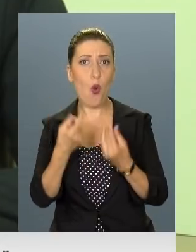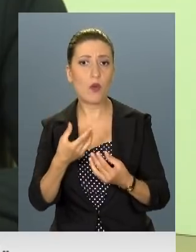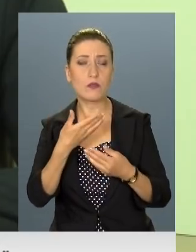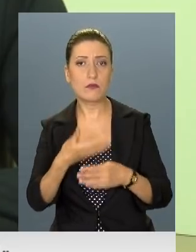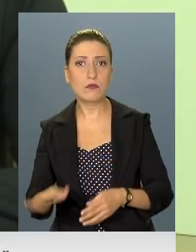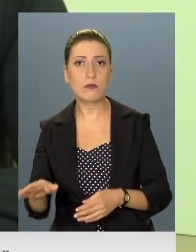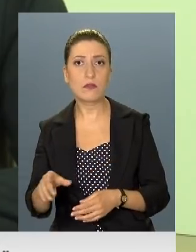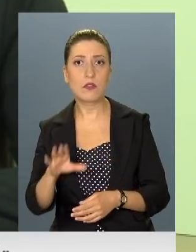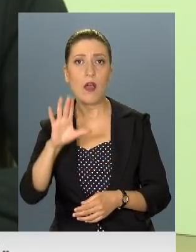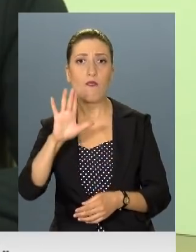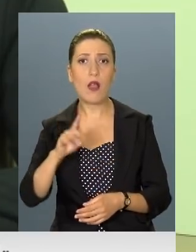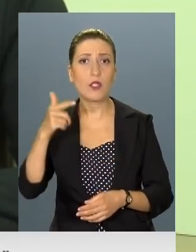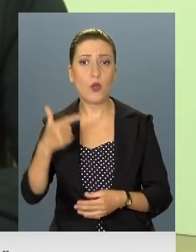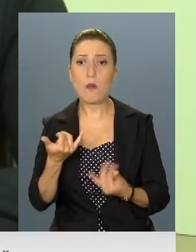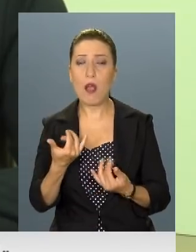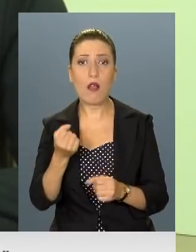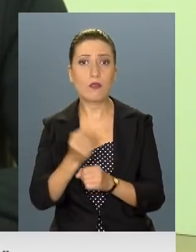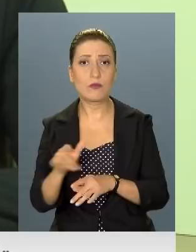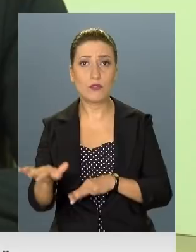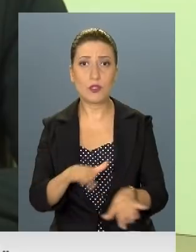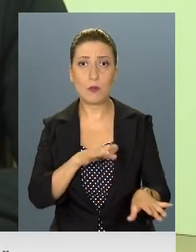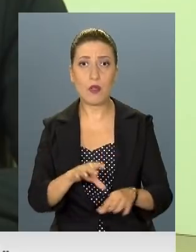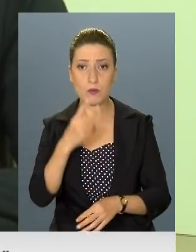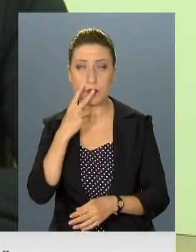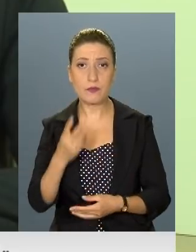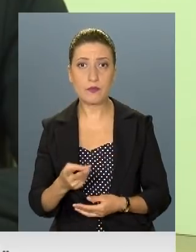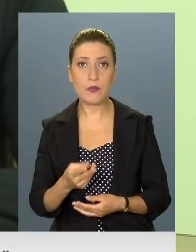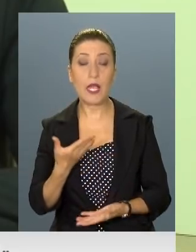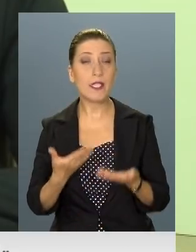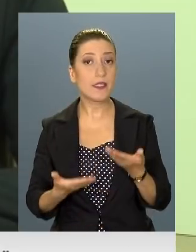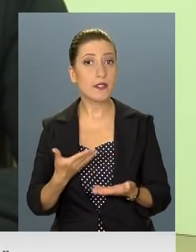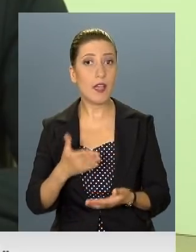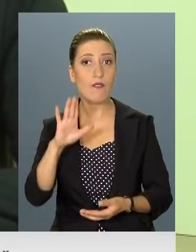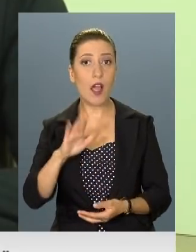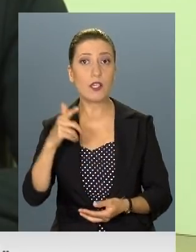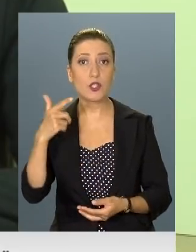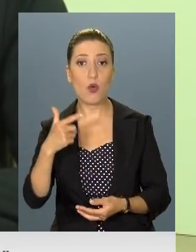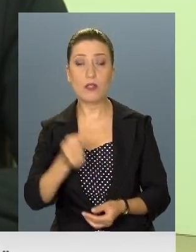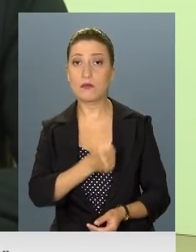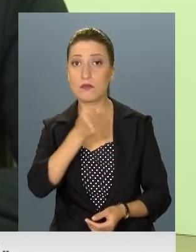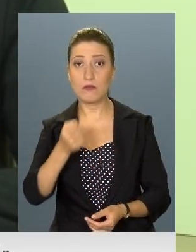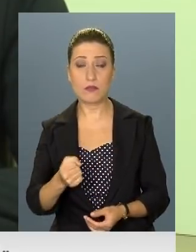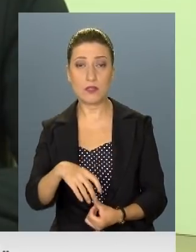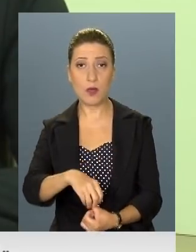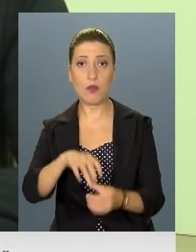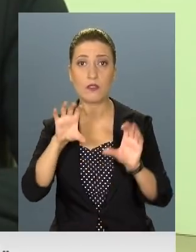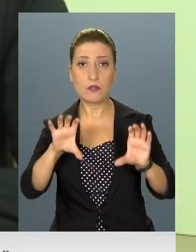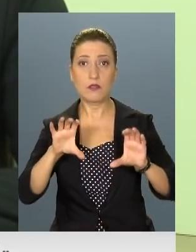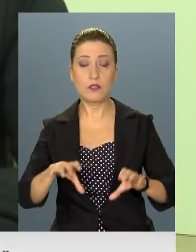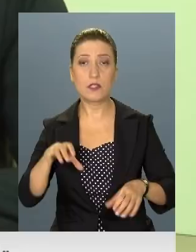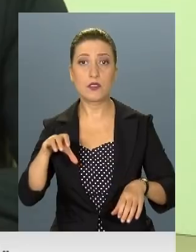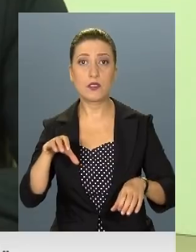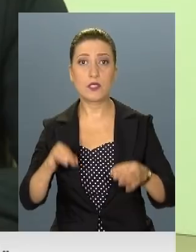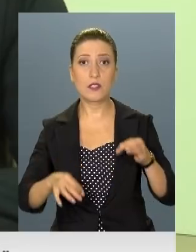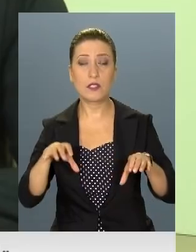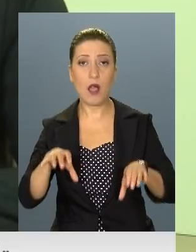պարոն Գրիգորյանը չի ստանձնել այդ լիազորությունը։ Եվ եթե պարոն Գրիգորյանը չդարձավ սահմանադրական դատարանի նախագահ, ես